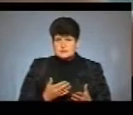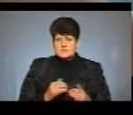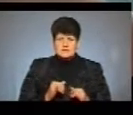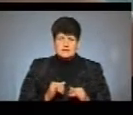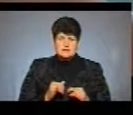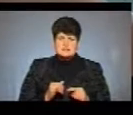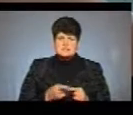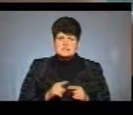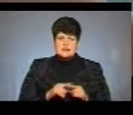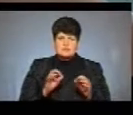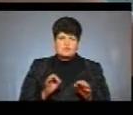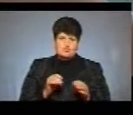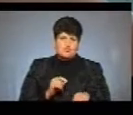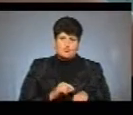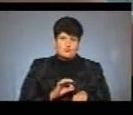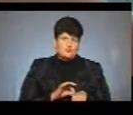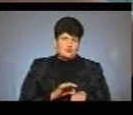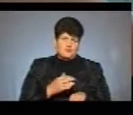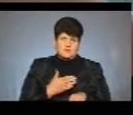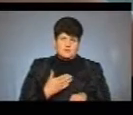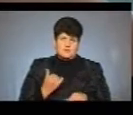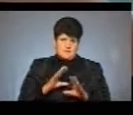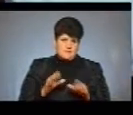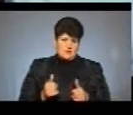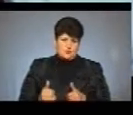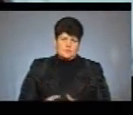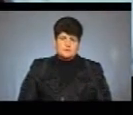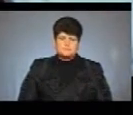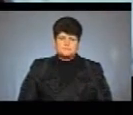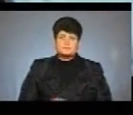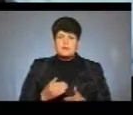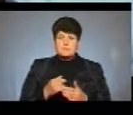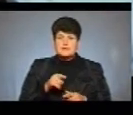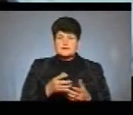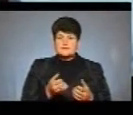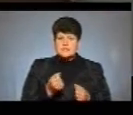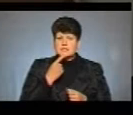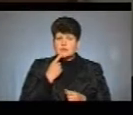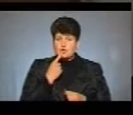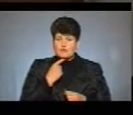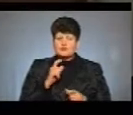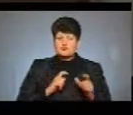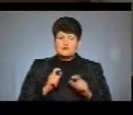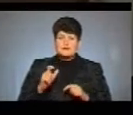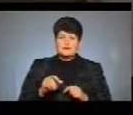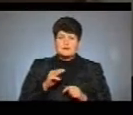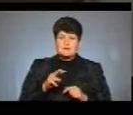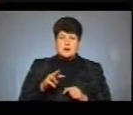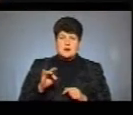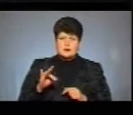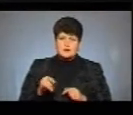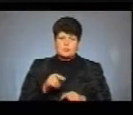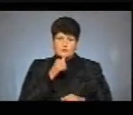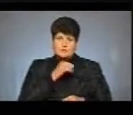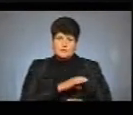це нічого болючого немає, все добре. Перед тим, як взяти кров у студента Тараса Мартинєва, йому